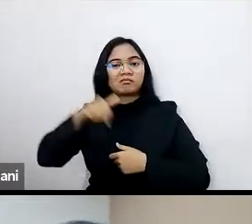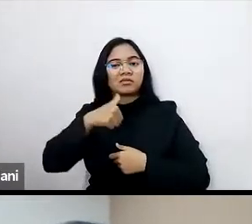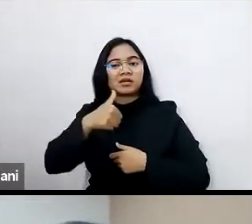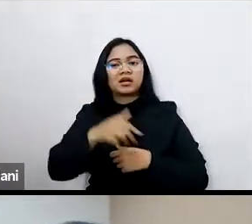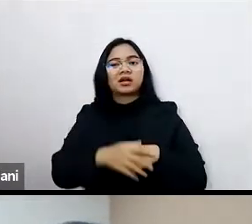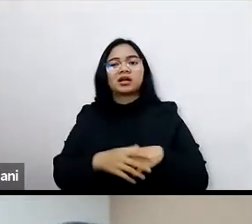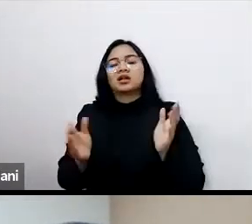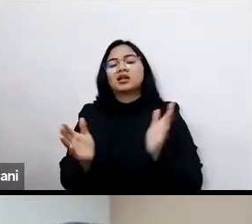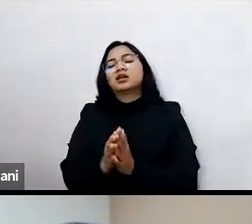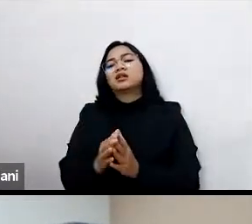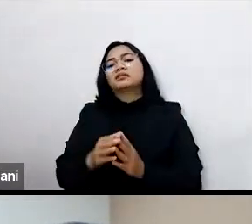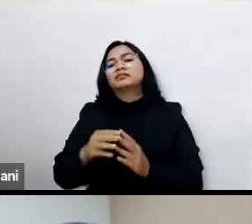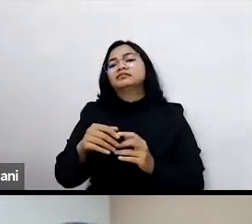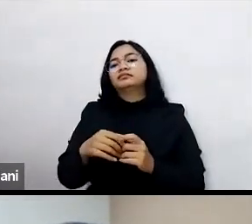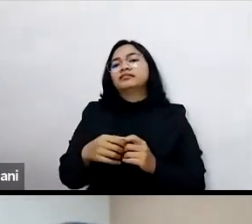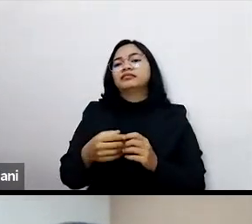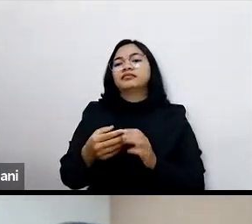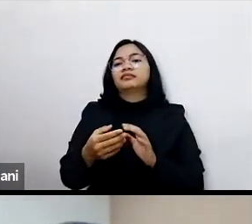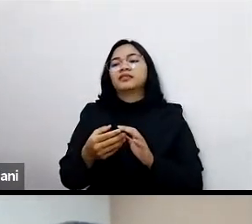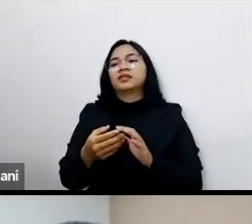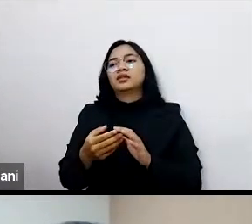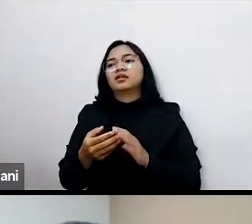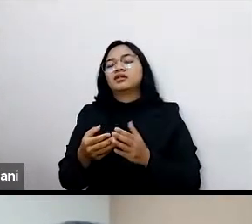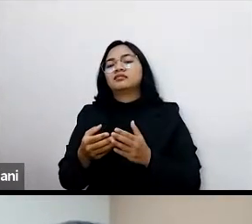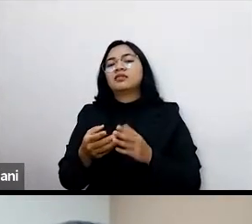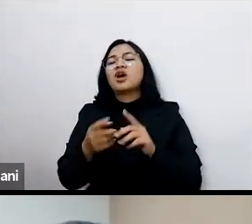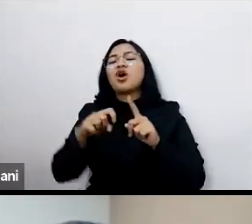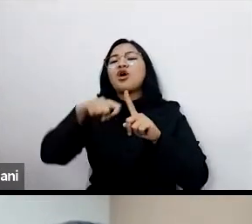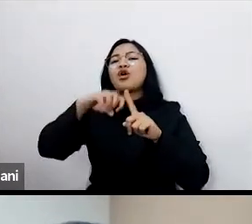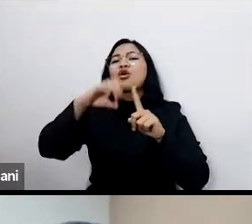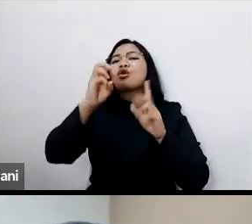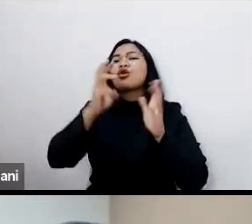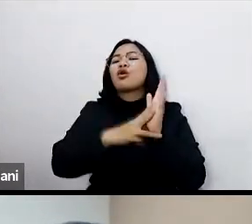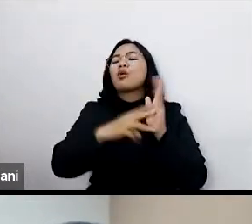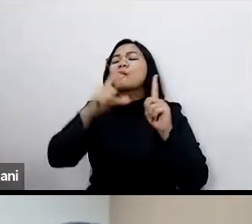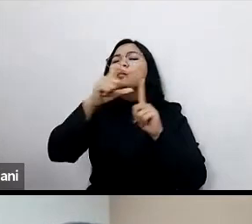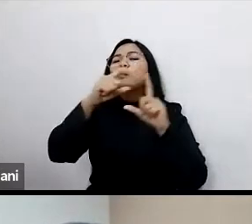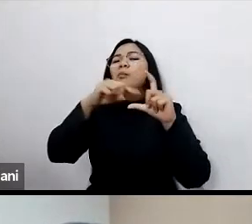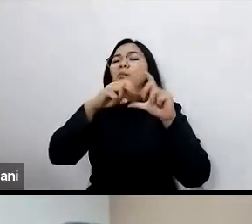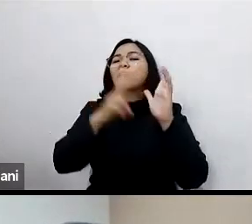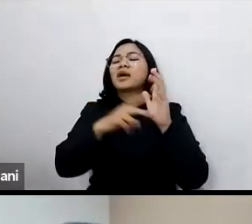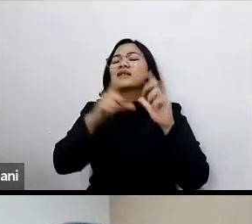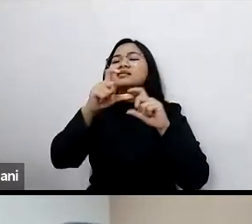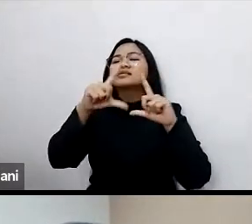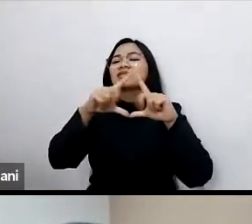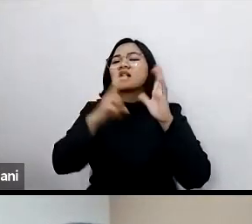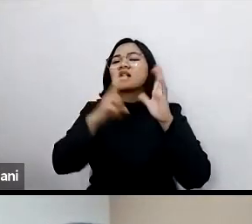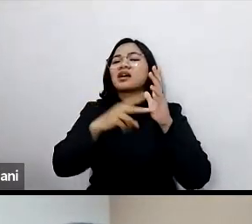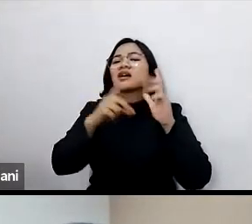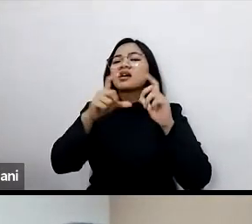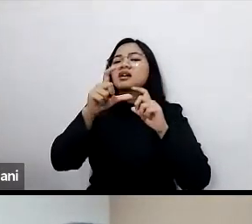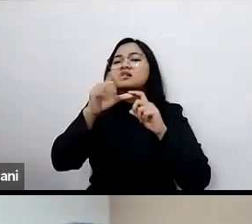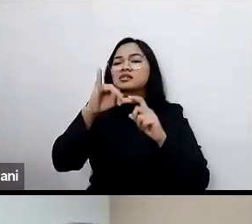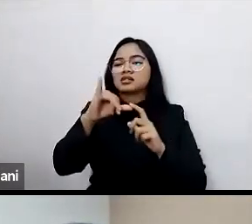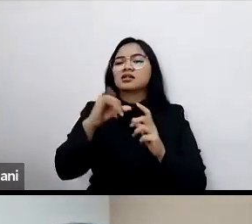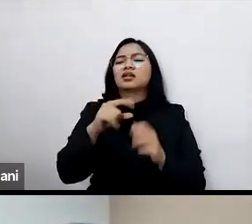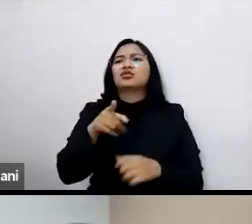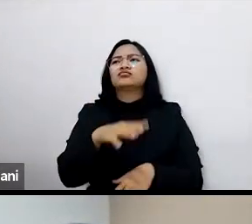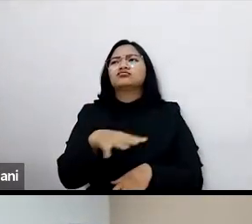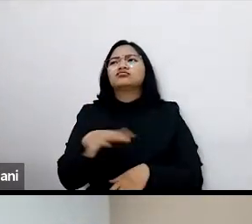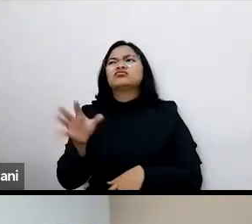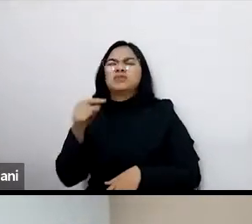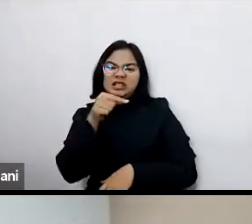gitu. Makanya overload gitu kan. Kompensasinya segitu-gitu aja gitu. Makanya kan banyak dosen-dosen kita yang akhirnya,